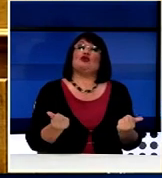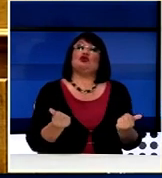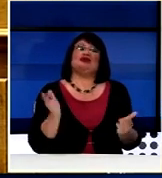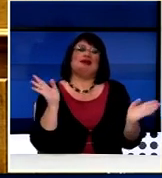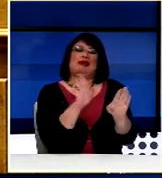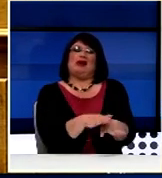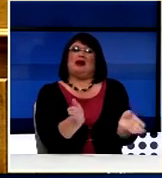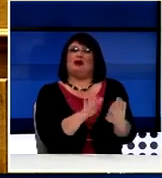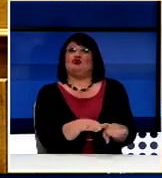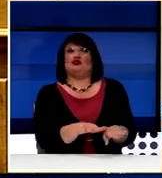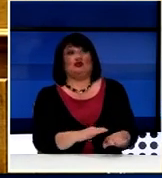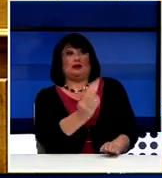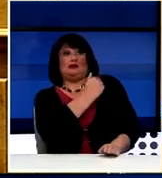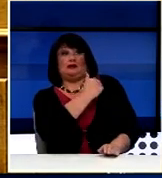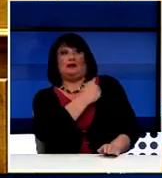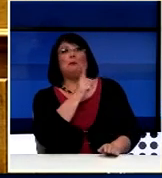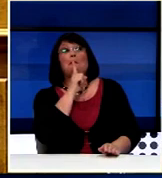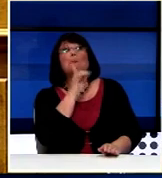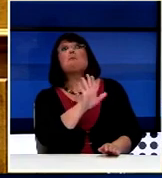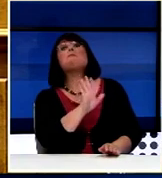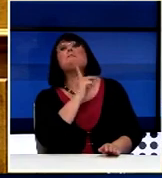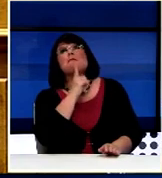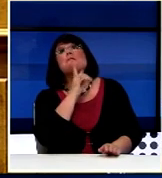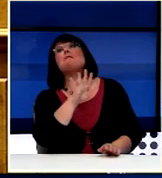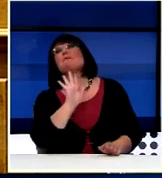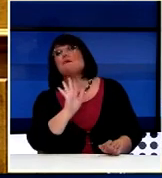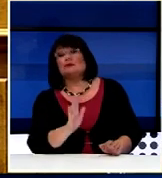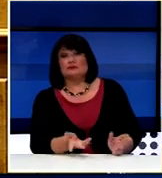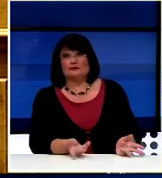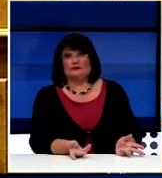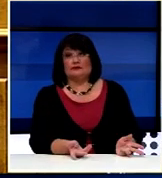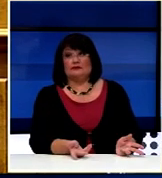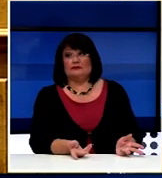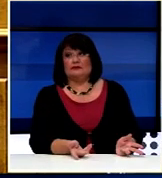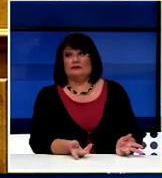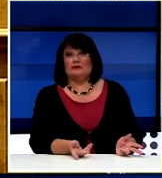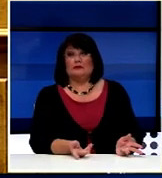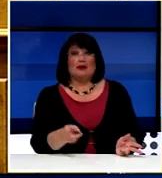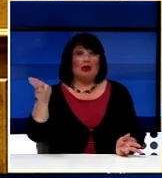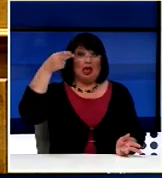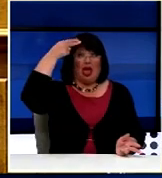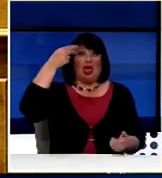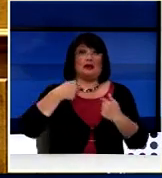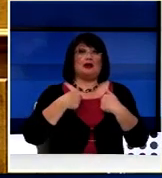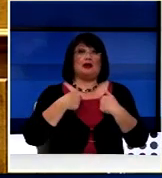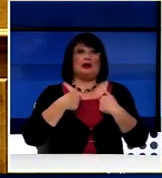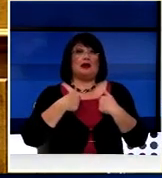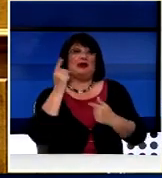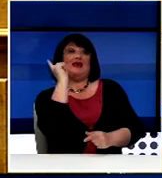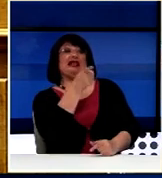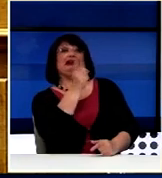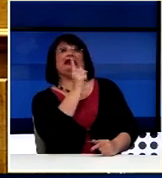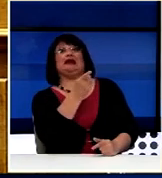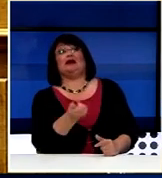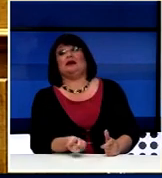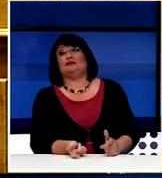Ούτε βεβαίως να μας ζητάτε να σιωπήσουμε και να στιγματίζετε όποιος σας κάνει κριτική, αν αυτός